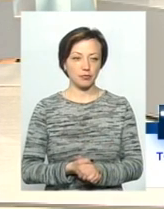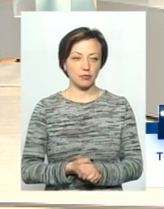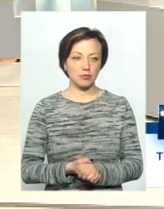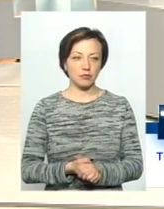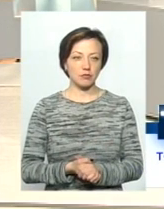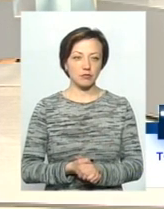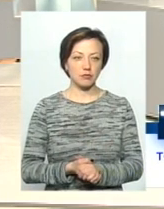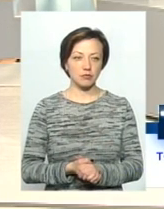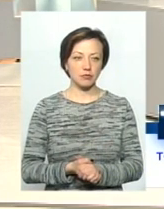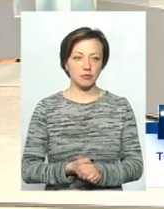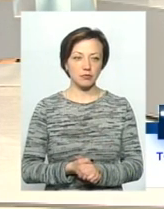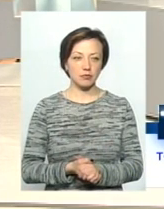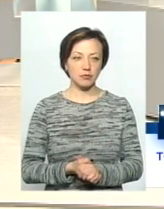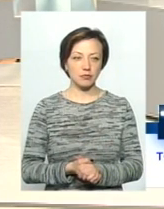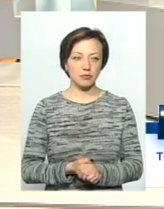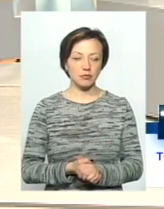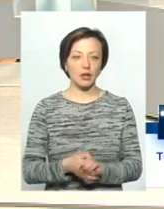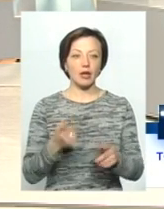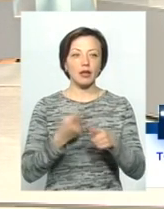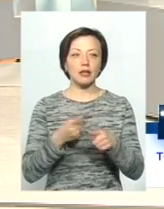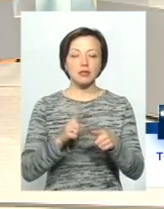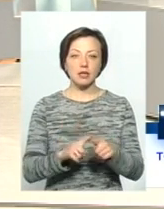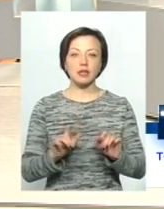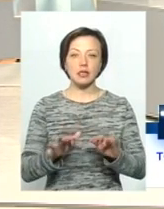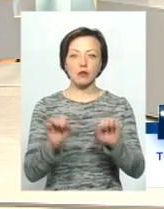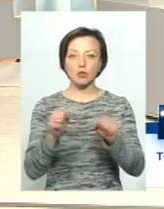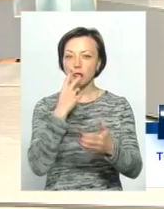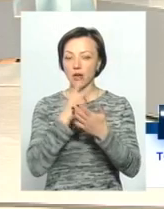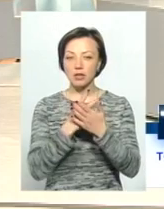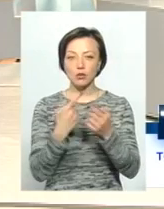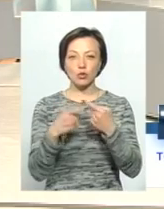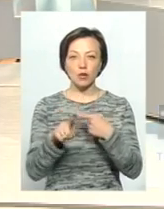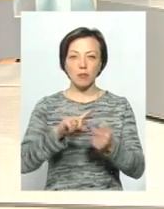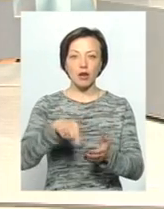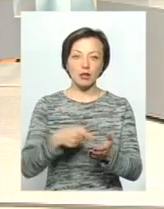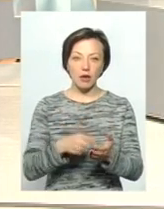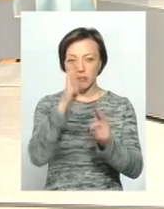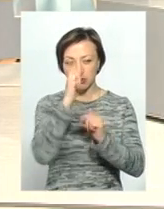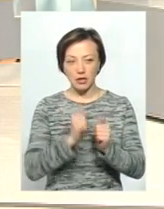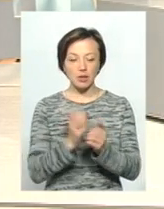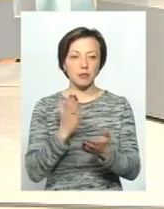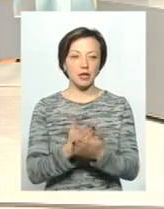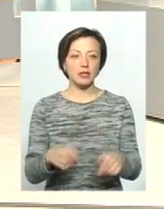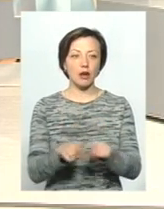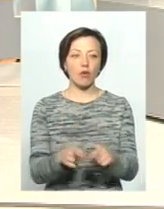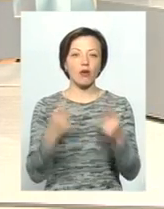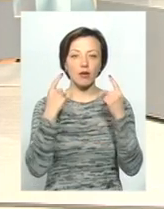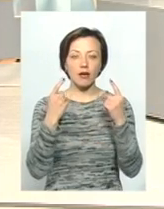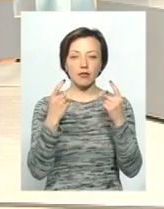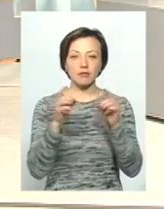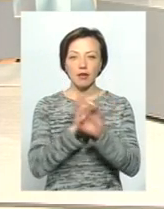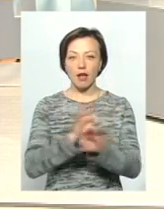Ну, этот захід може показати як би, і другим городам, странам, що є такий класний город